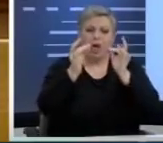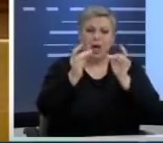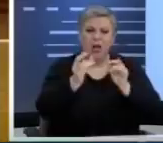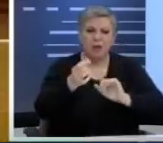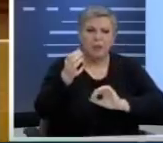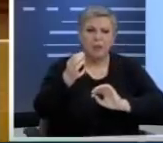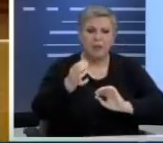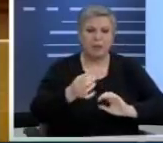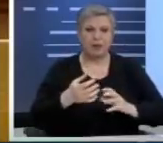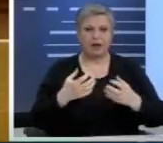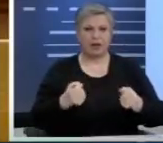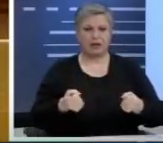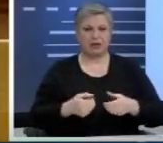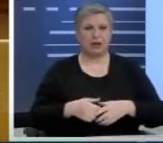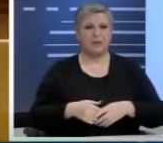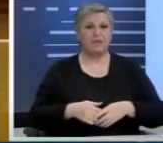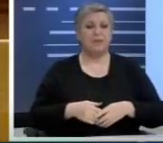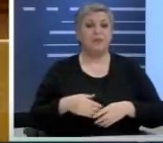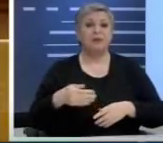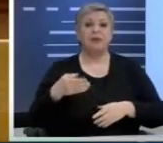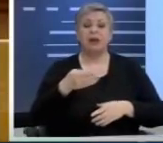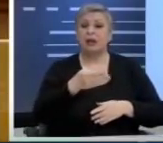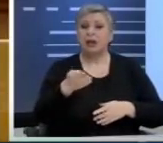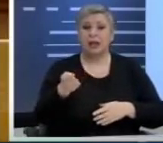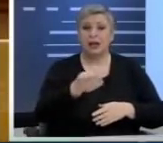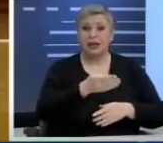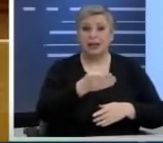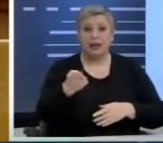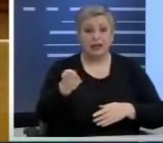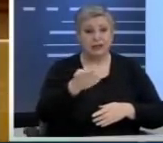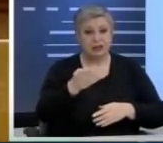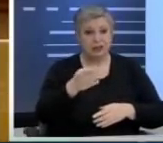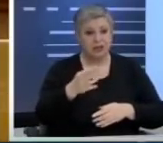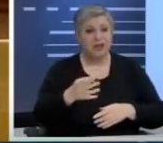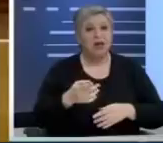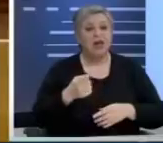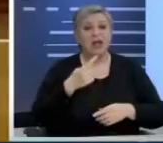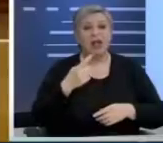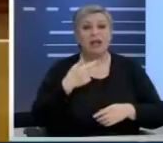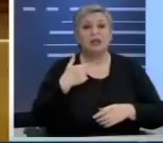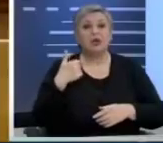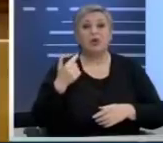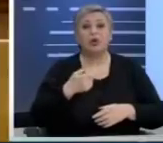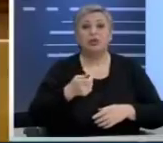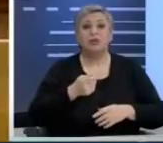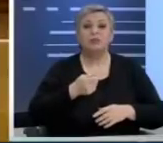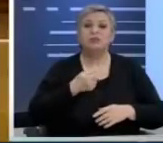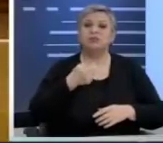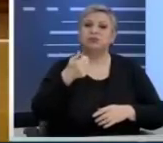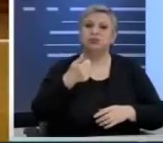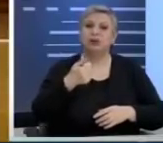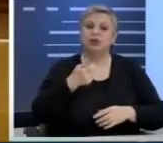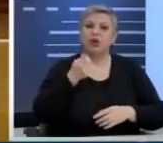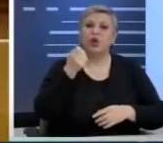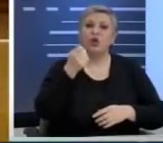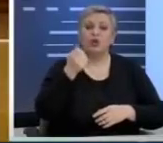Γιατί εσείς λέγατε ότι το χρέος ήταν βιώσιμο. Είπε ο κύριος Μητσοτάκης